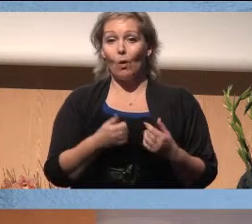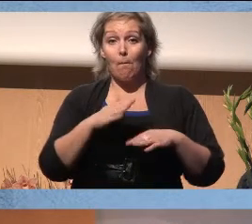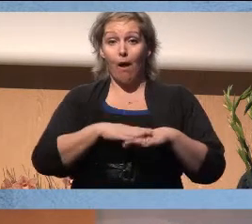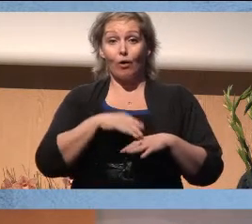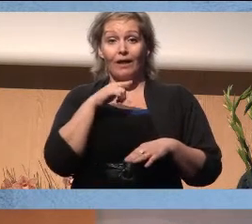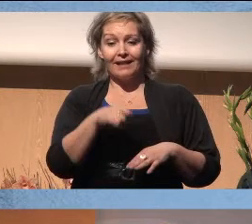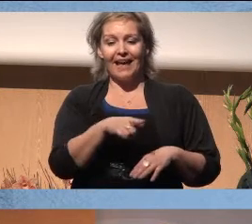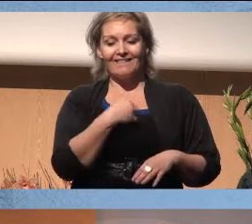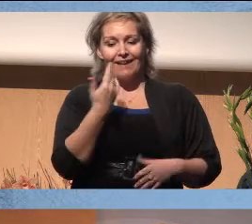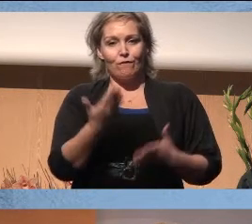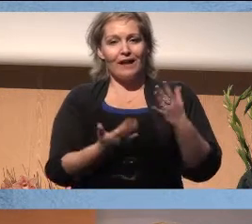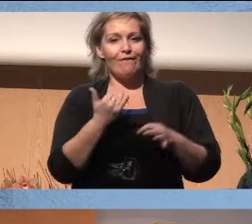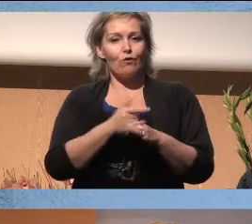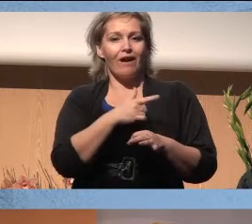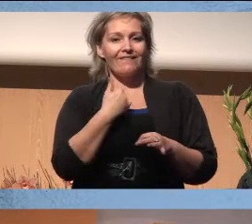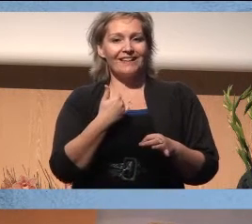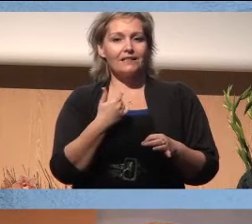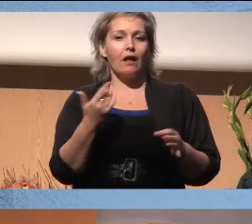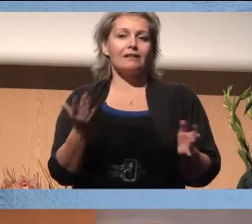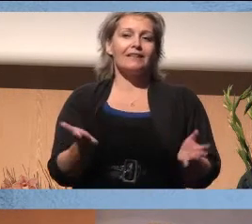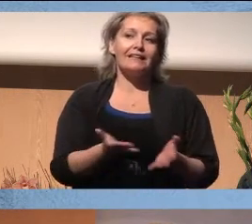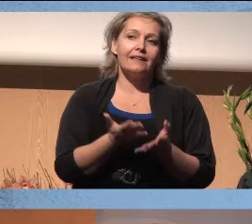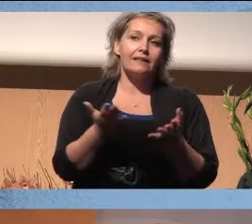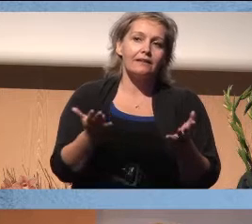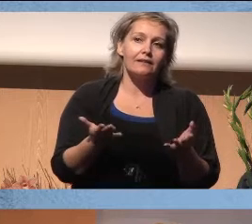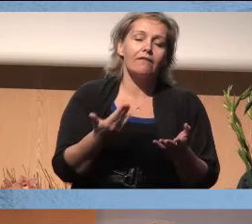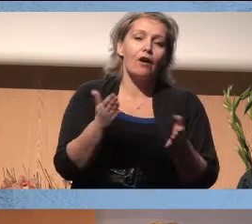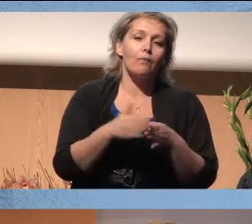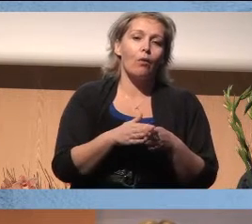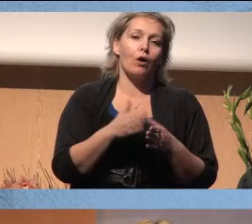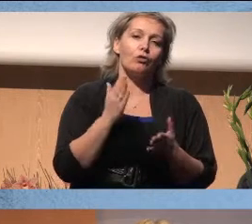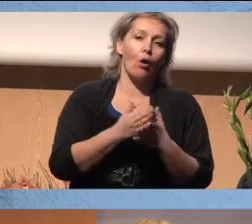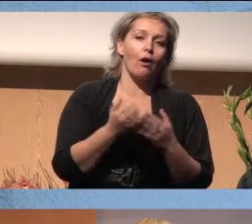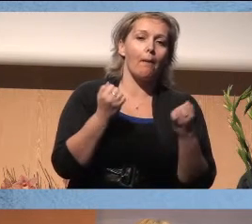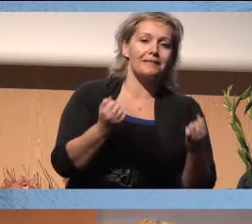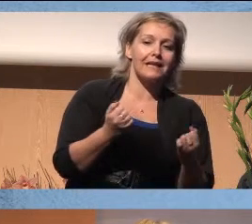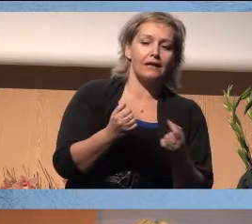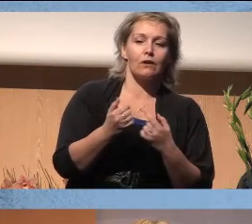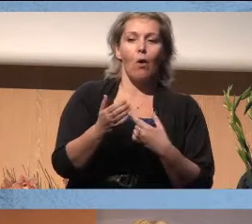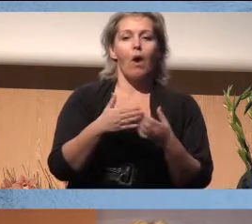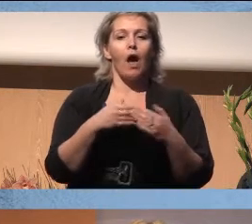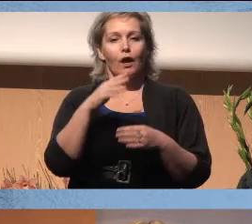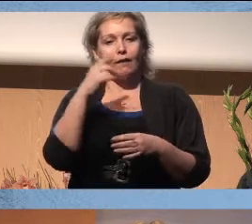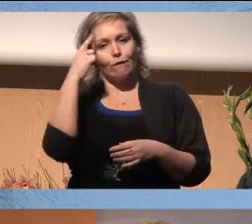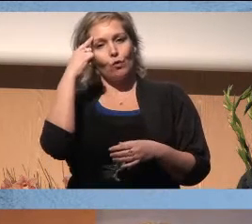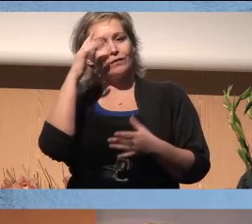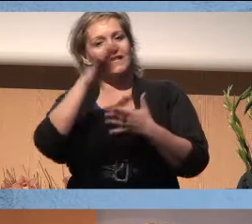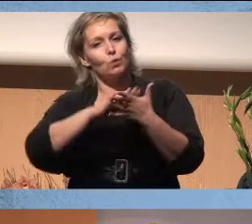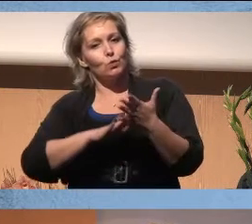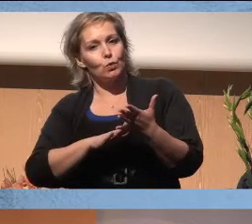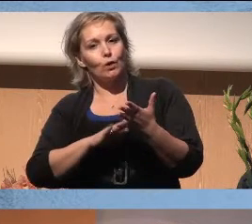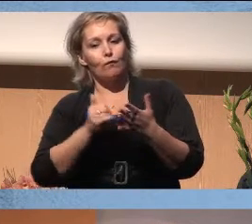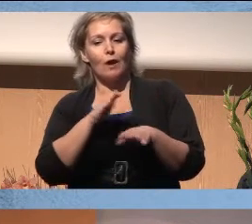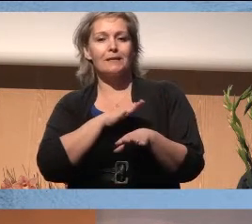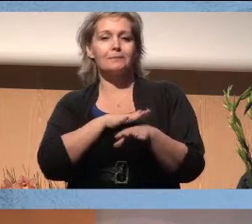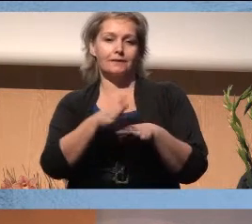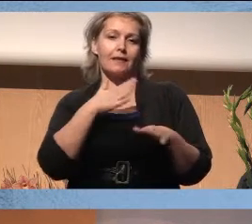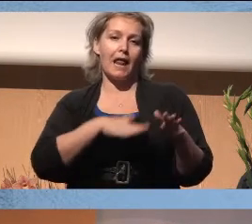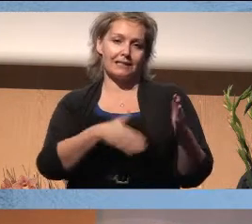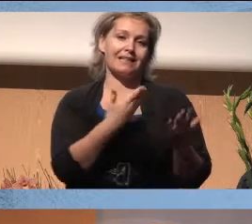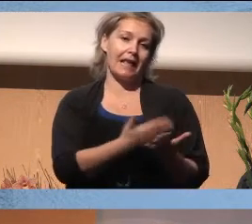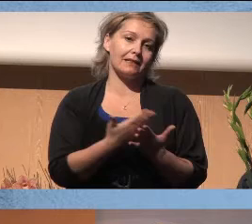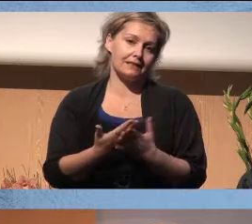bakgrunn av dette skal vi vurdere hvordan vi tar vare på tilstrekkelig kapasitet og lager en fornuftig struktur på